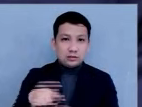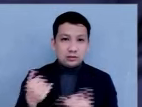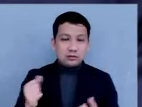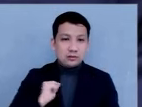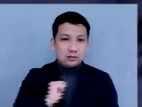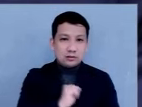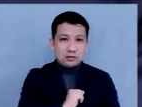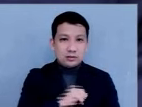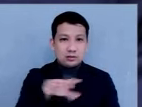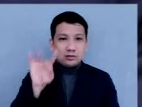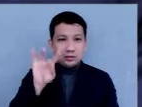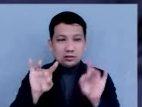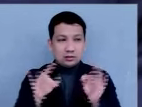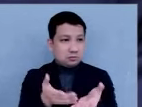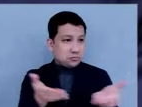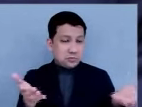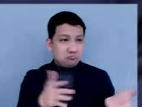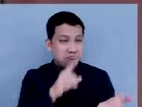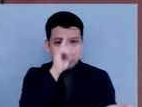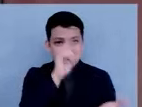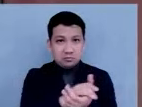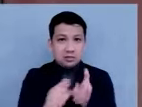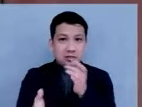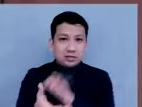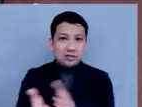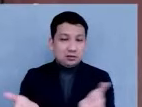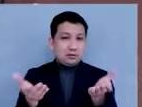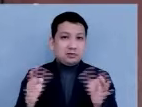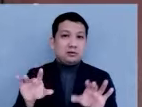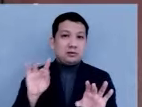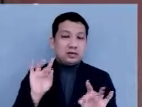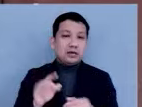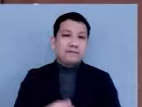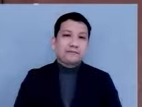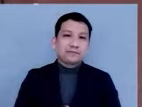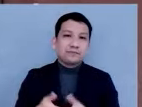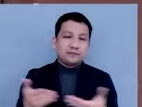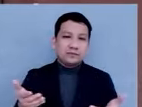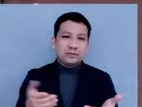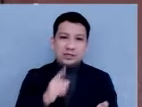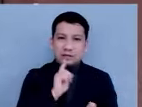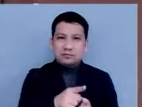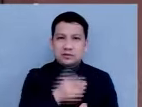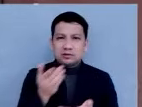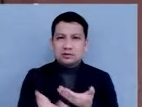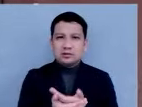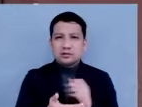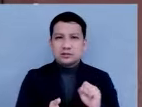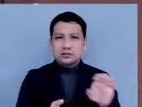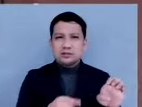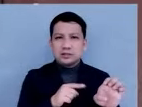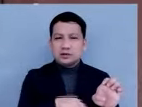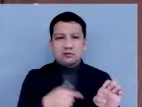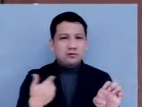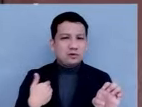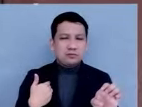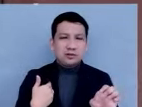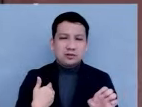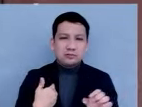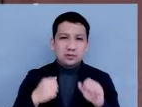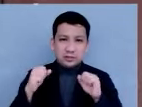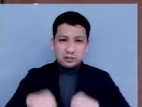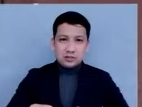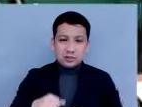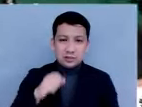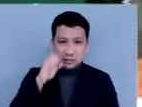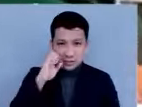na? Pili ka lang kung saan ka maniwala. Wala naman daw balak si De La Rosa na kasuhan si Espinosa. Nanindigan naman si